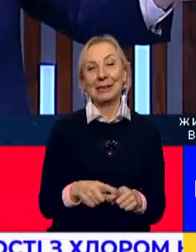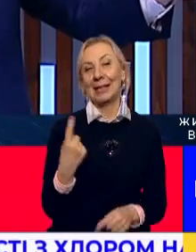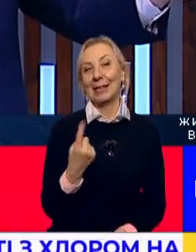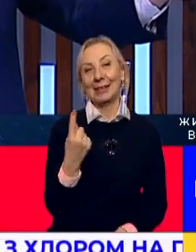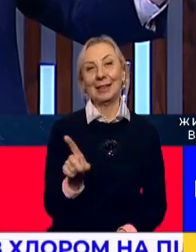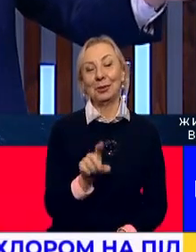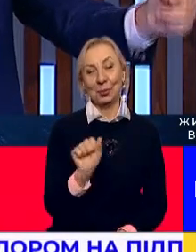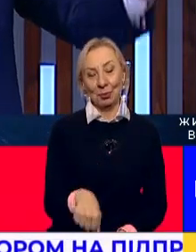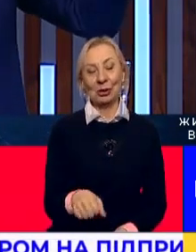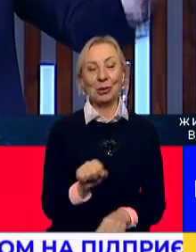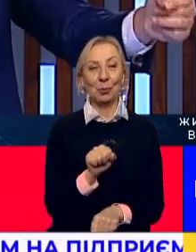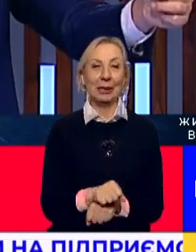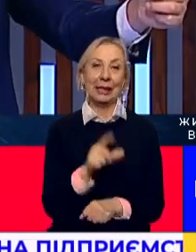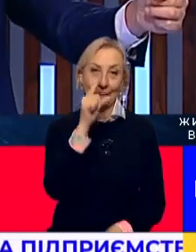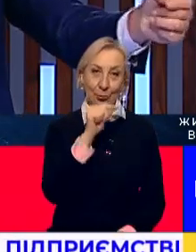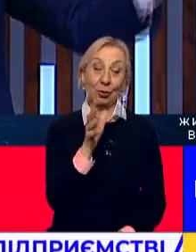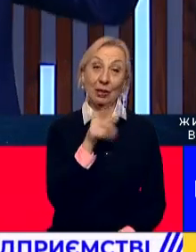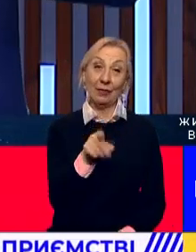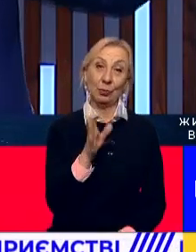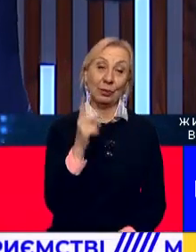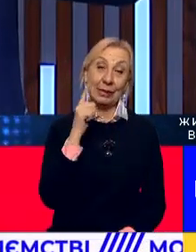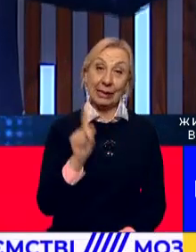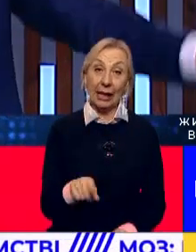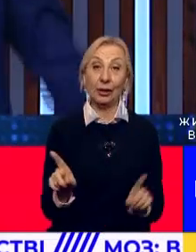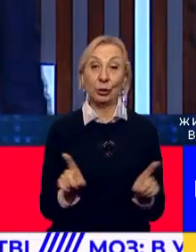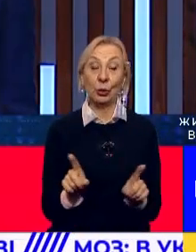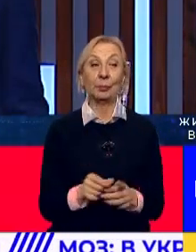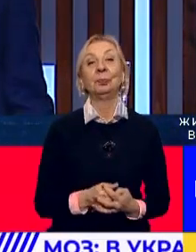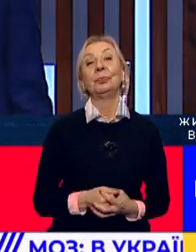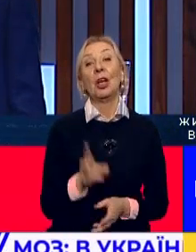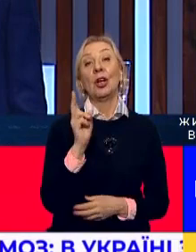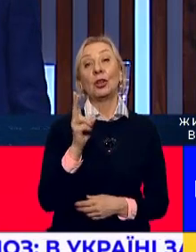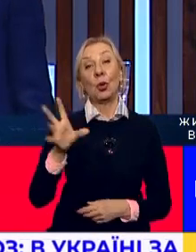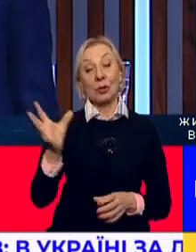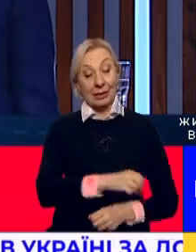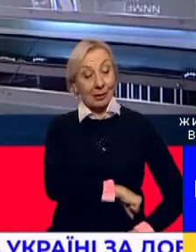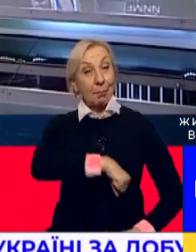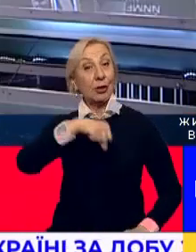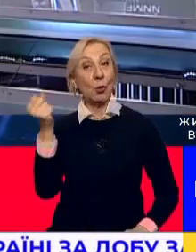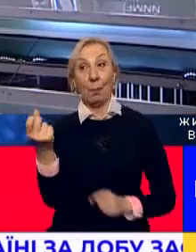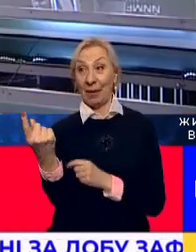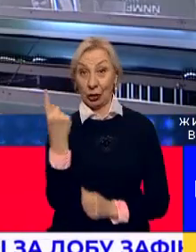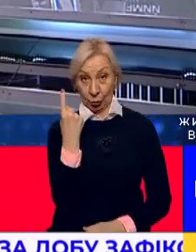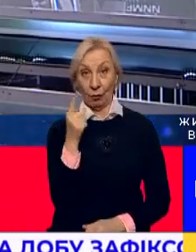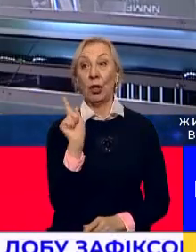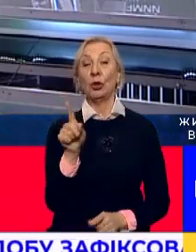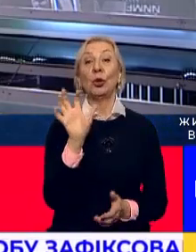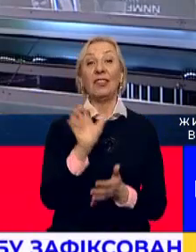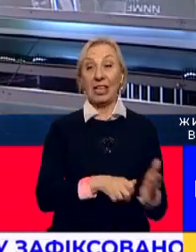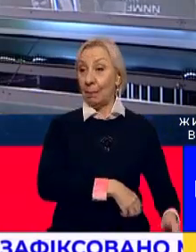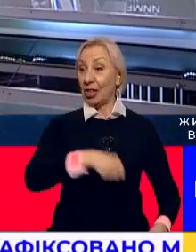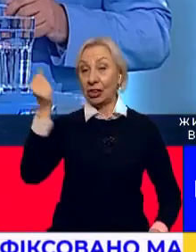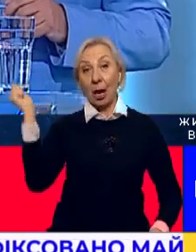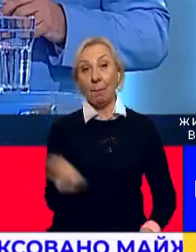може зупинити Путіна. Коли він знатиме, що, як кажуть, хто з мечом прийшов, від меча тут і поляже. Ви згадали про